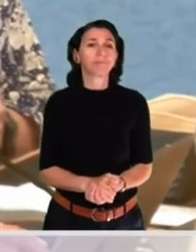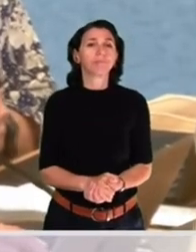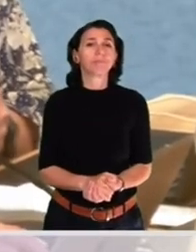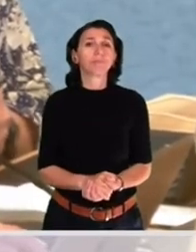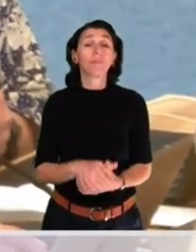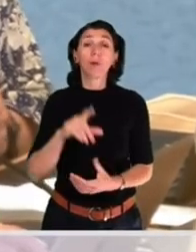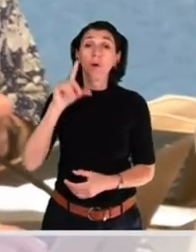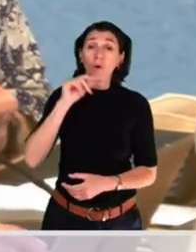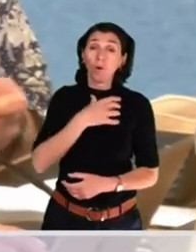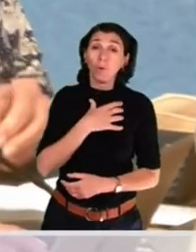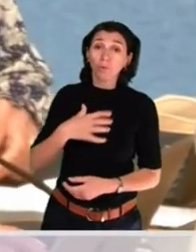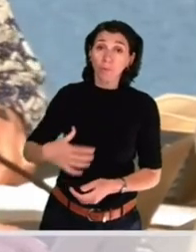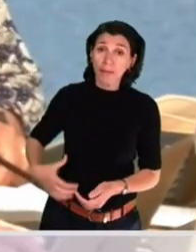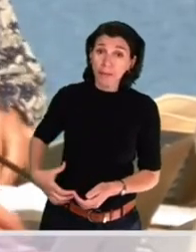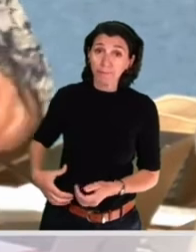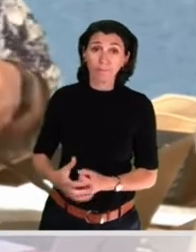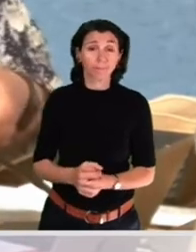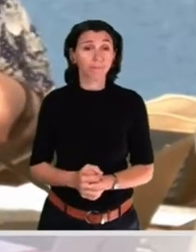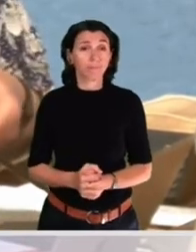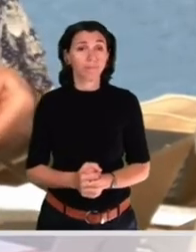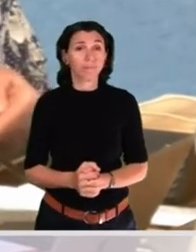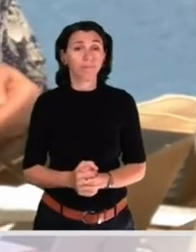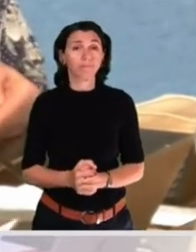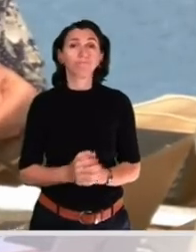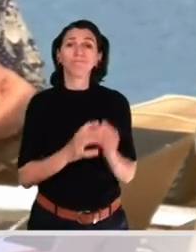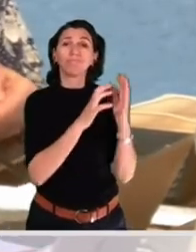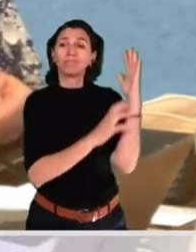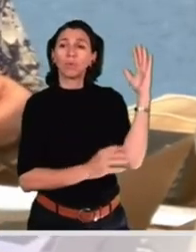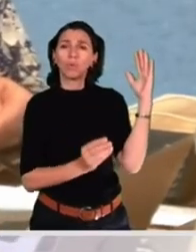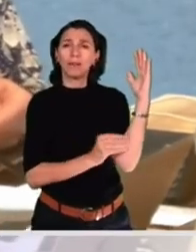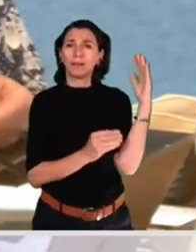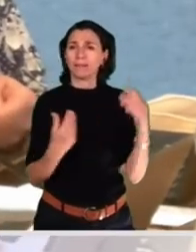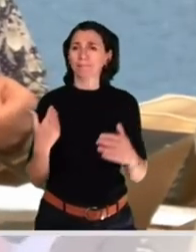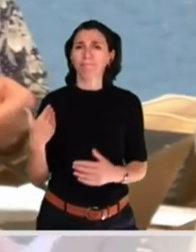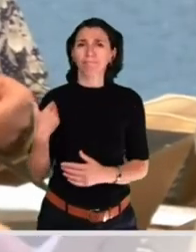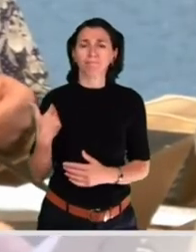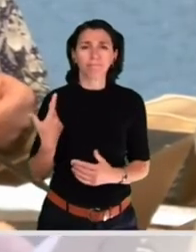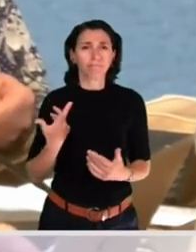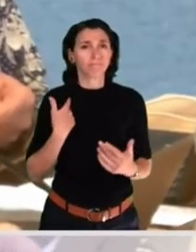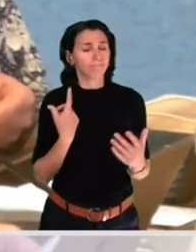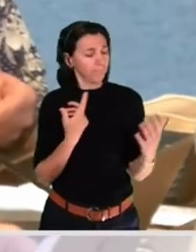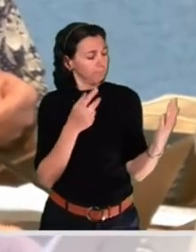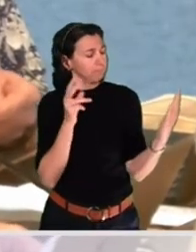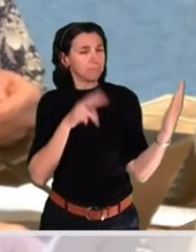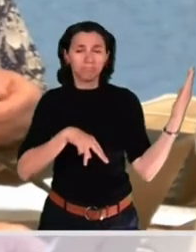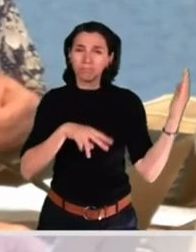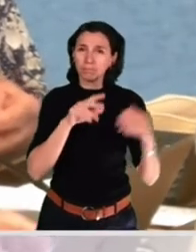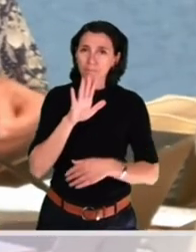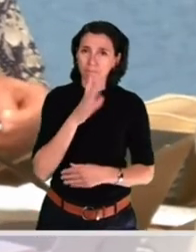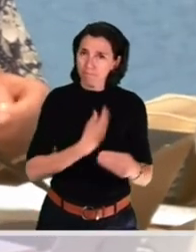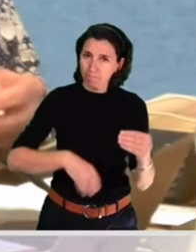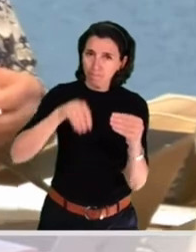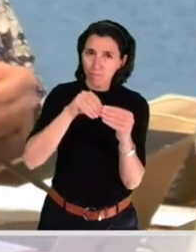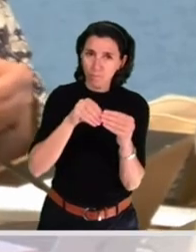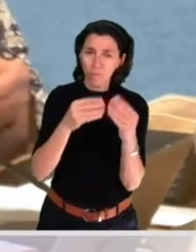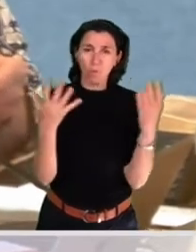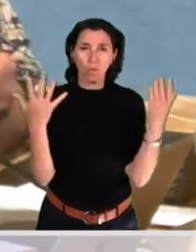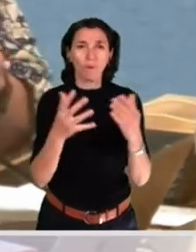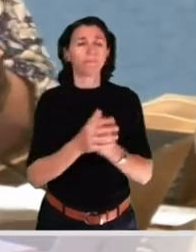Monsieur le maire, sur le rendu acte, je voudrais souligner que, d'abord, il